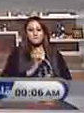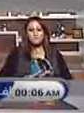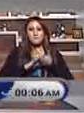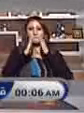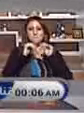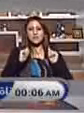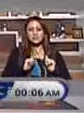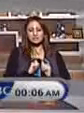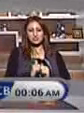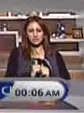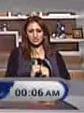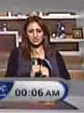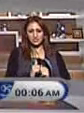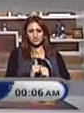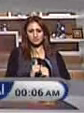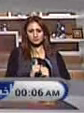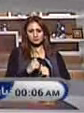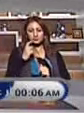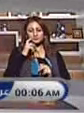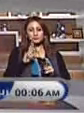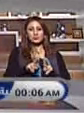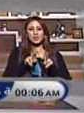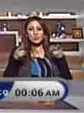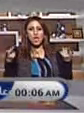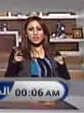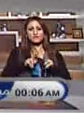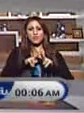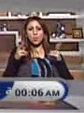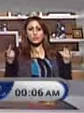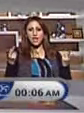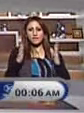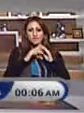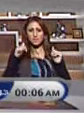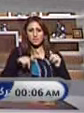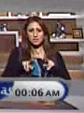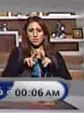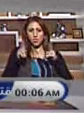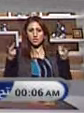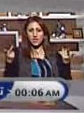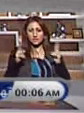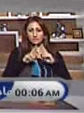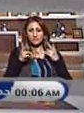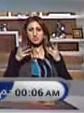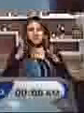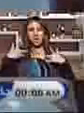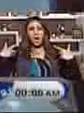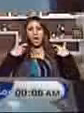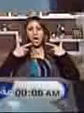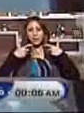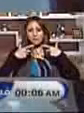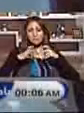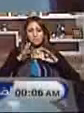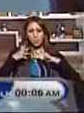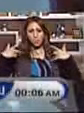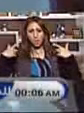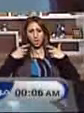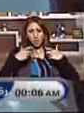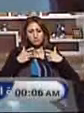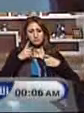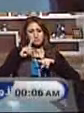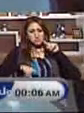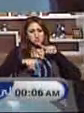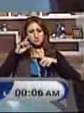حضرتك الان ان خلافاتنا في مصر ممكن توصل زي ما بيحذر البعض الحرب اهليه او الى صدام عنيف